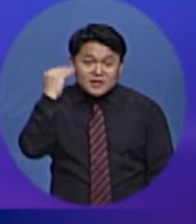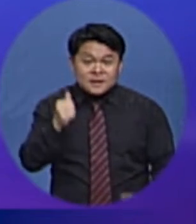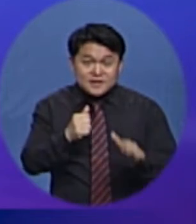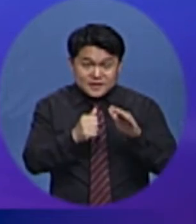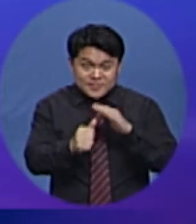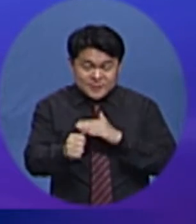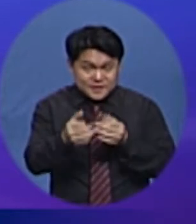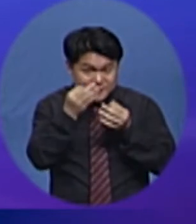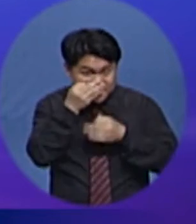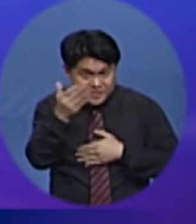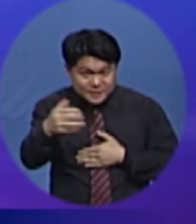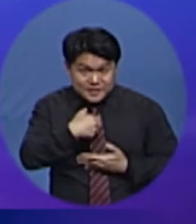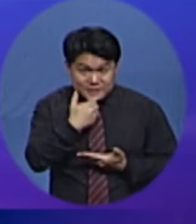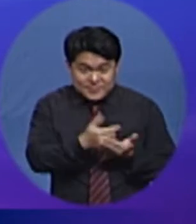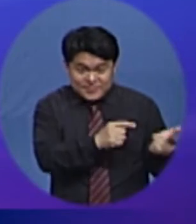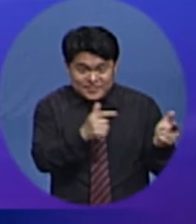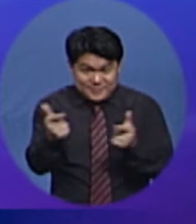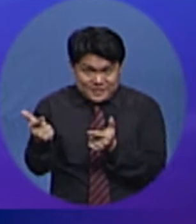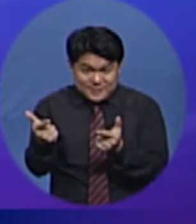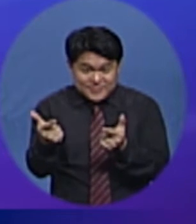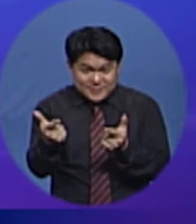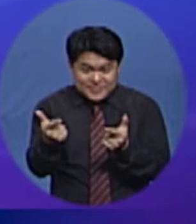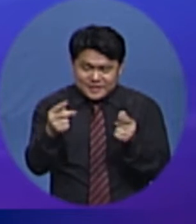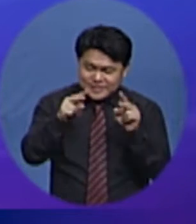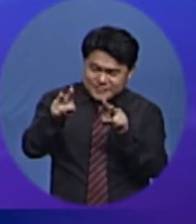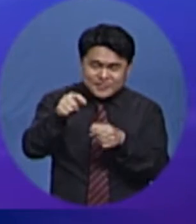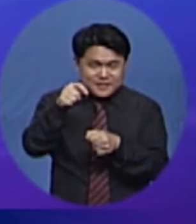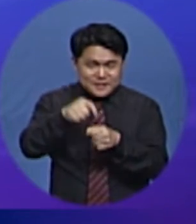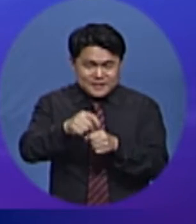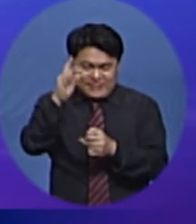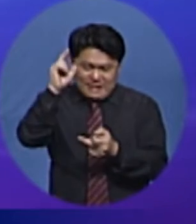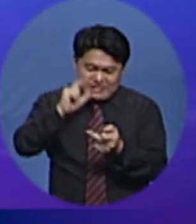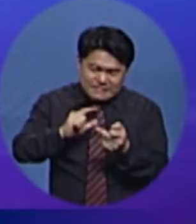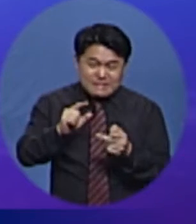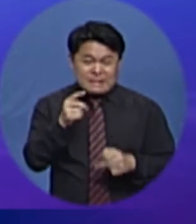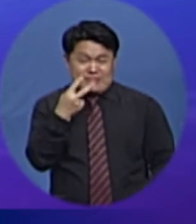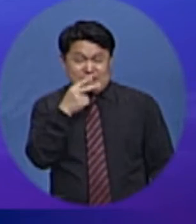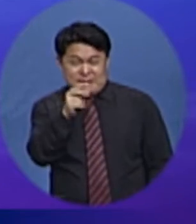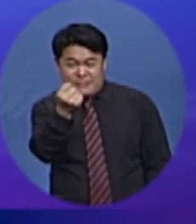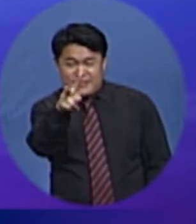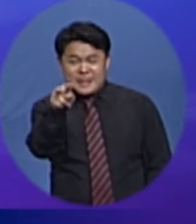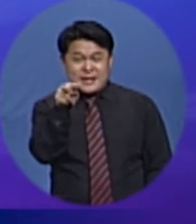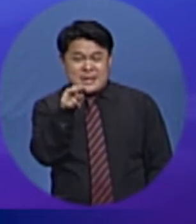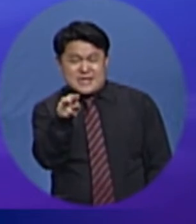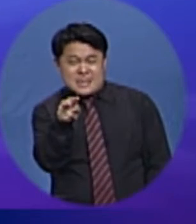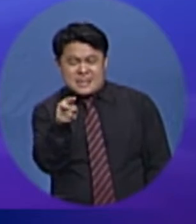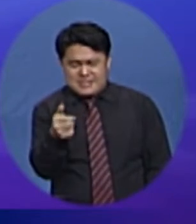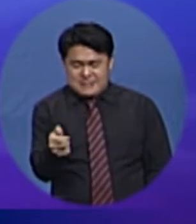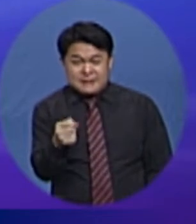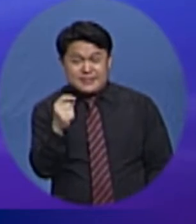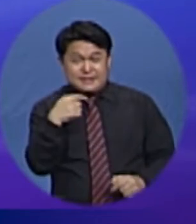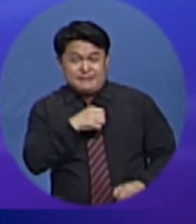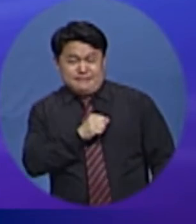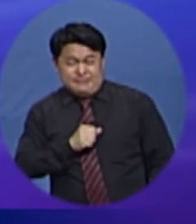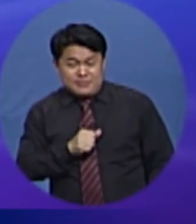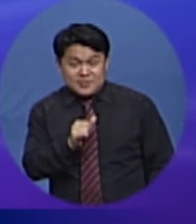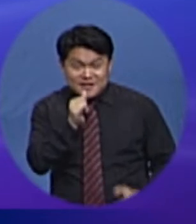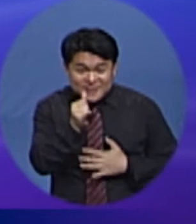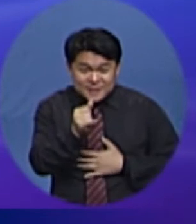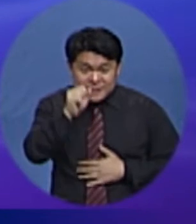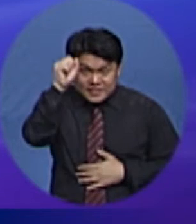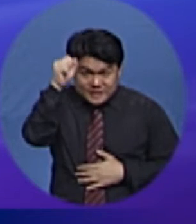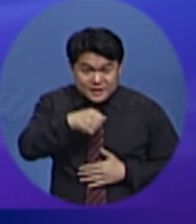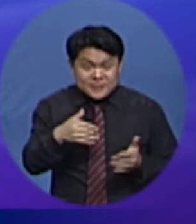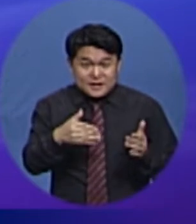선수들이 선사하는 감동의 순간을 함께하기 위해 밤잠 설쳐가며 TV 시청하시는 분들 많으실 텐데요.